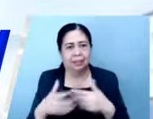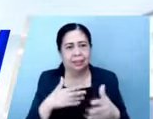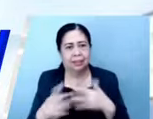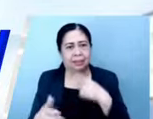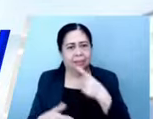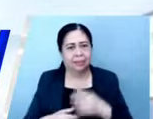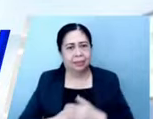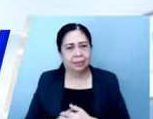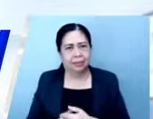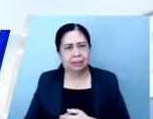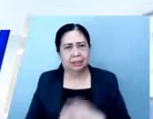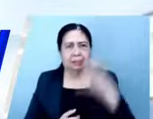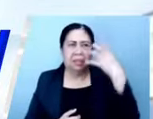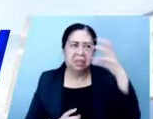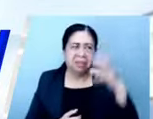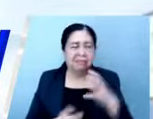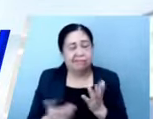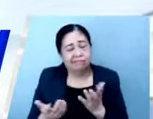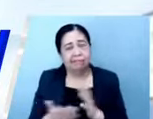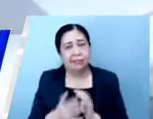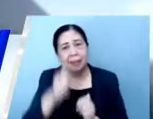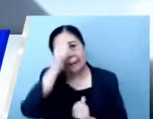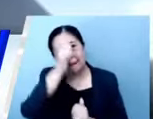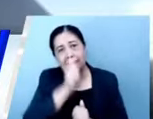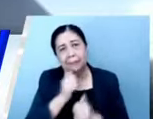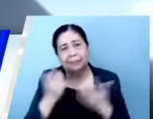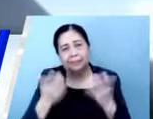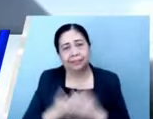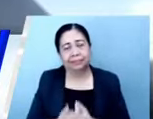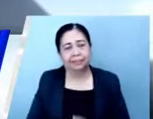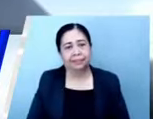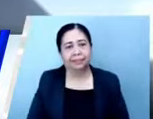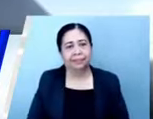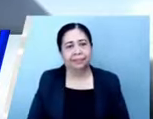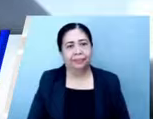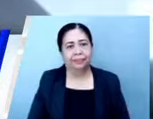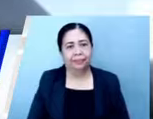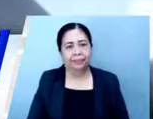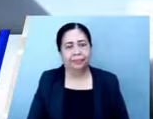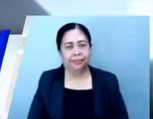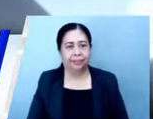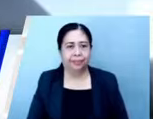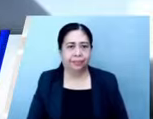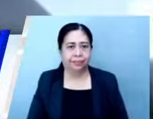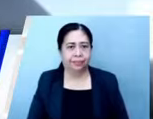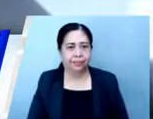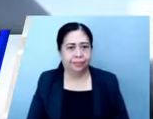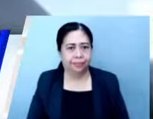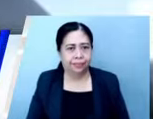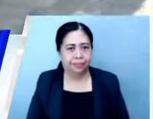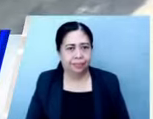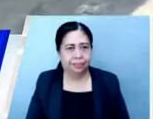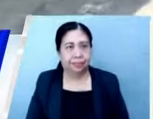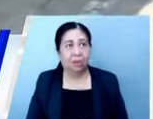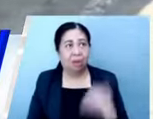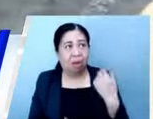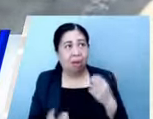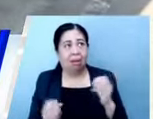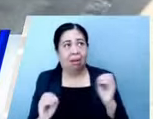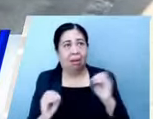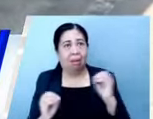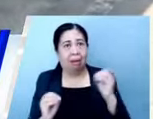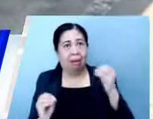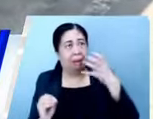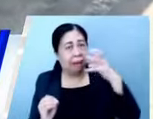mainit, tiisin na lang. Hindi ka nga naanuhan ng araw, wala ka naman pera, wala kang kikitain. Ito